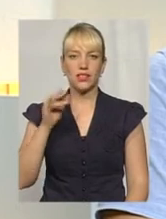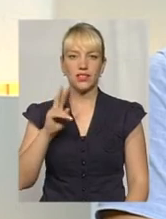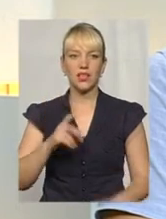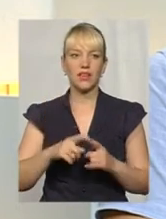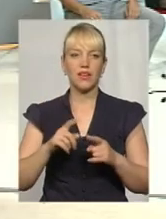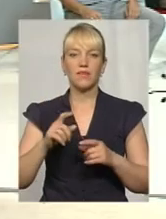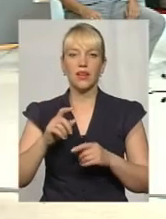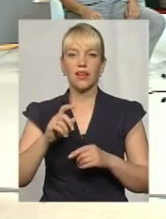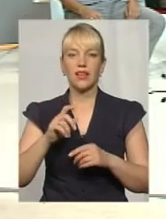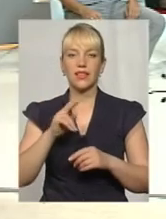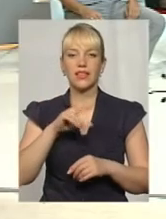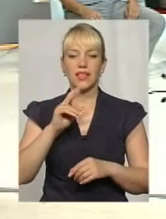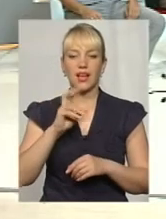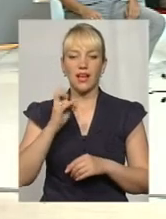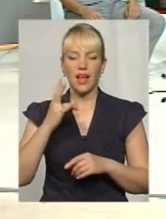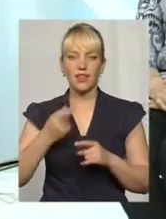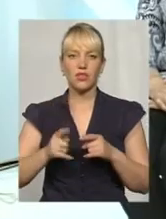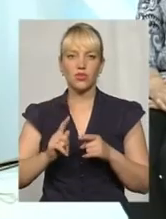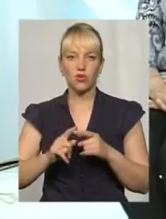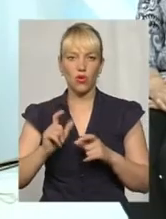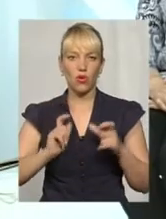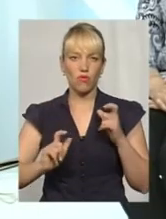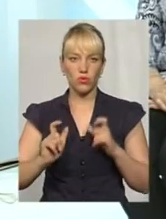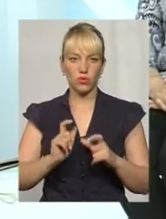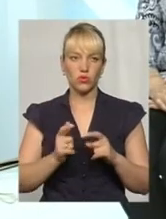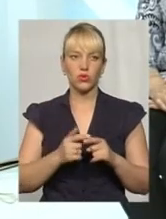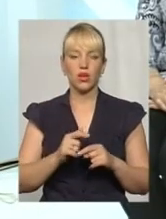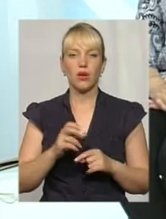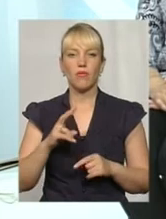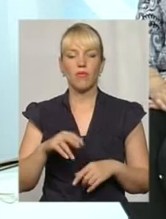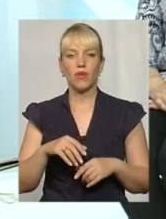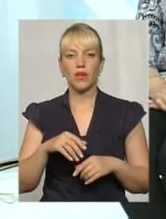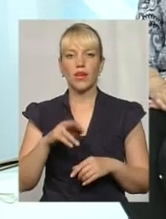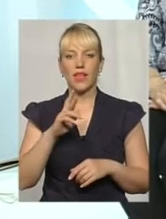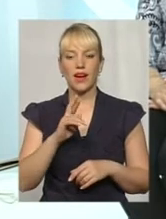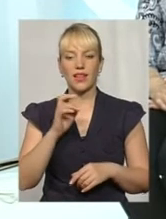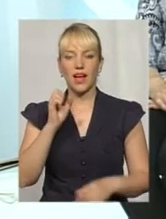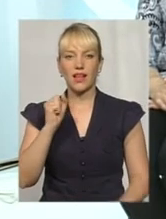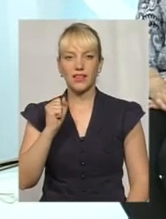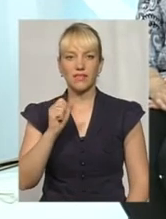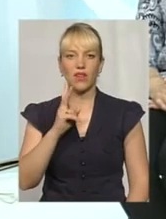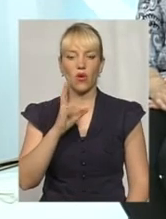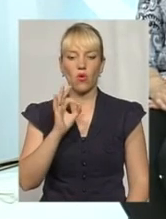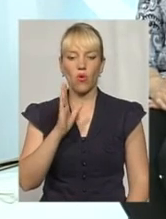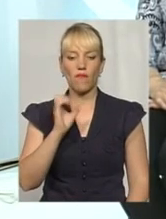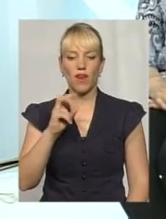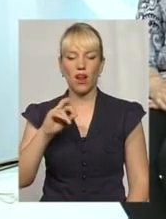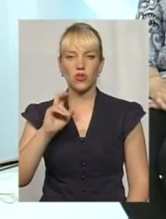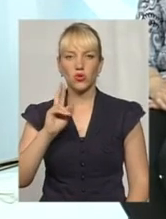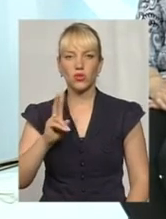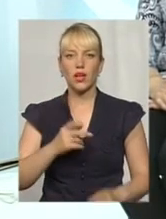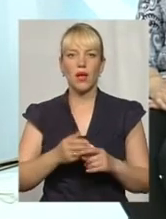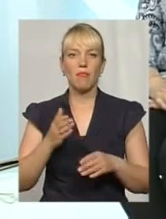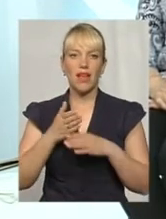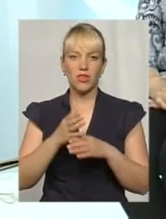ж вузу. По праву руку від мене, перепрошую, по ліву руку від мене Ірина Андріївна Ковальчук, методист Вінницького регіонального